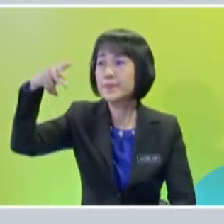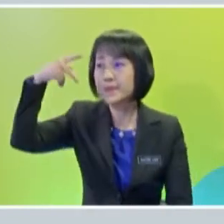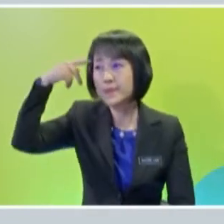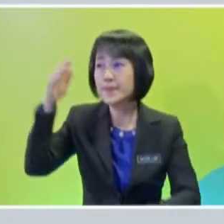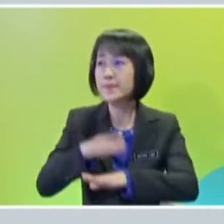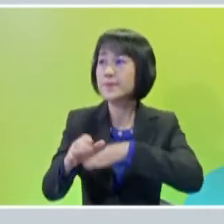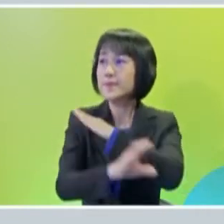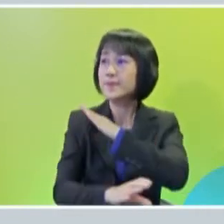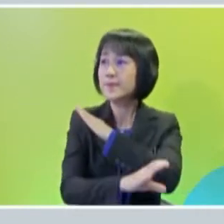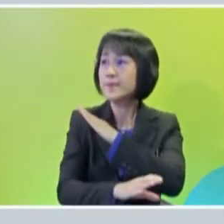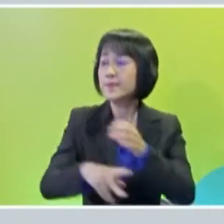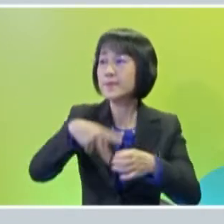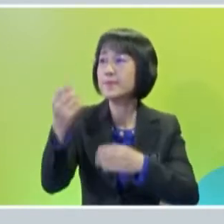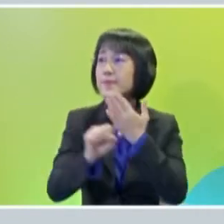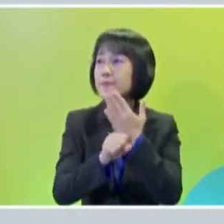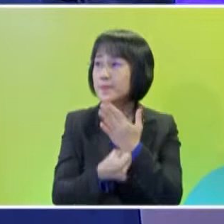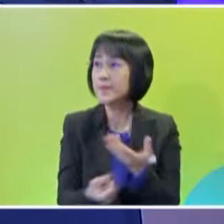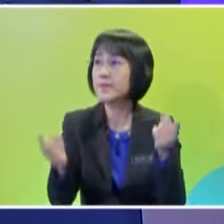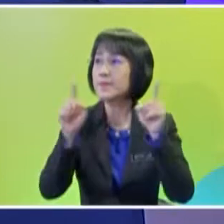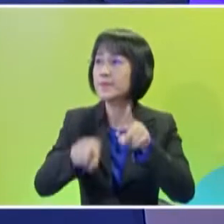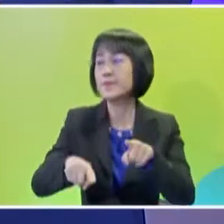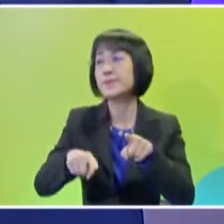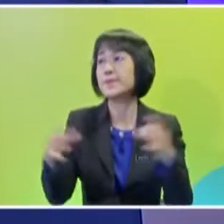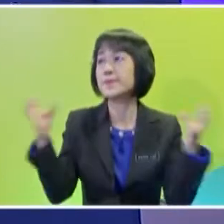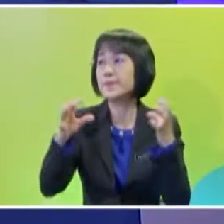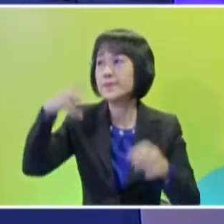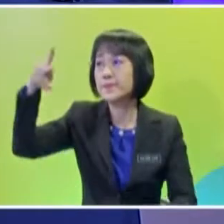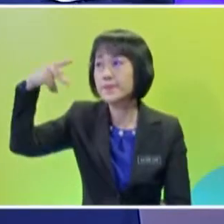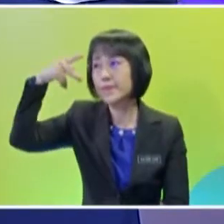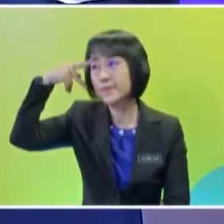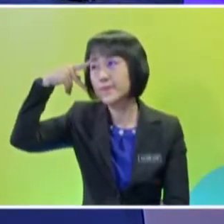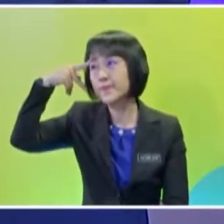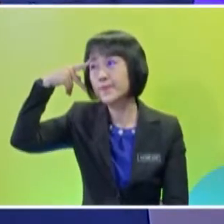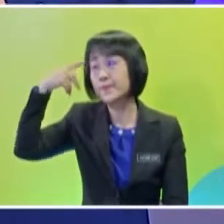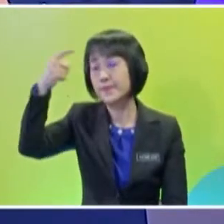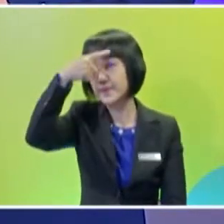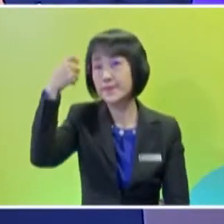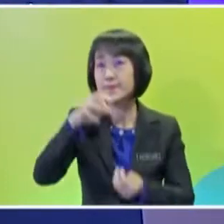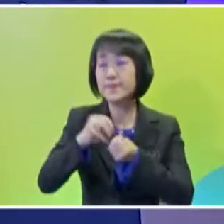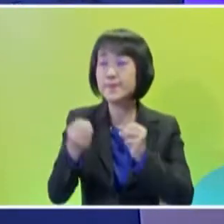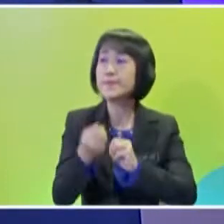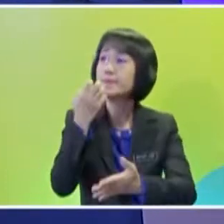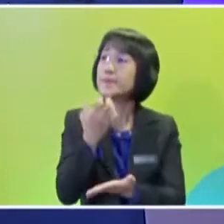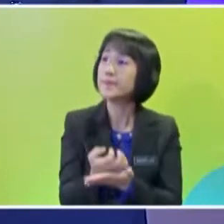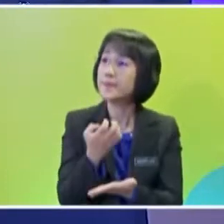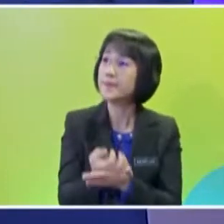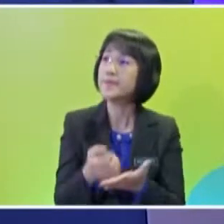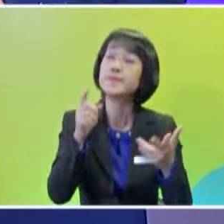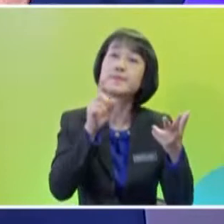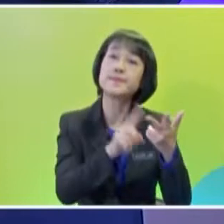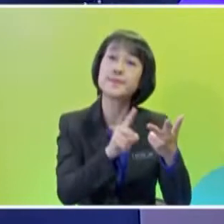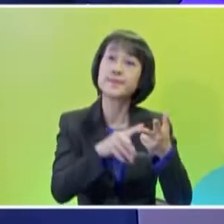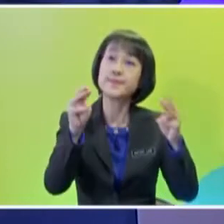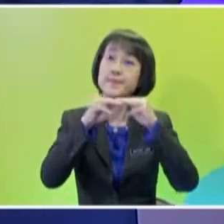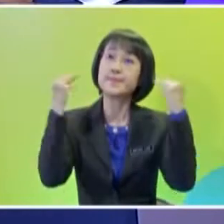berlaku konflik politik dalam sebuah negara ekoranti punya berbagai krisis ekonomi oke yang ketiga Oke